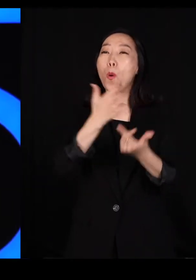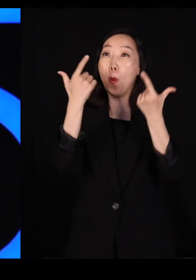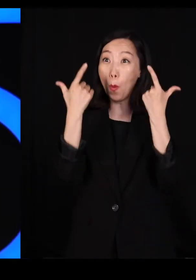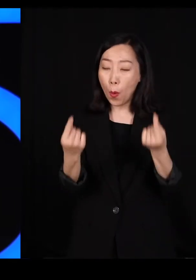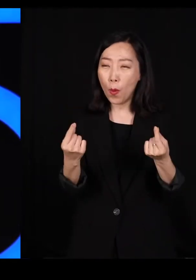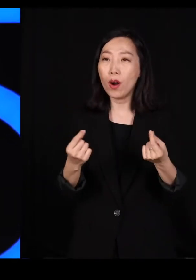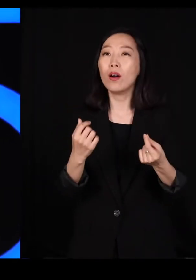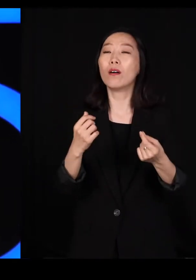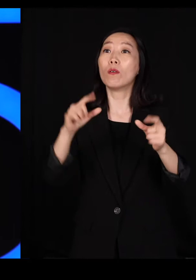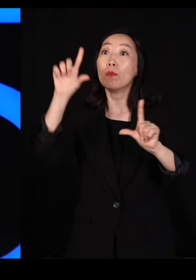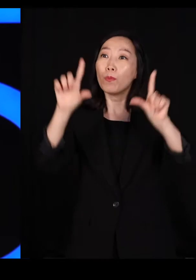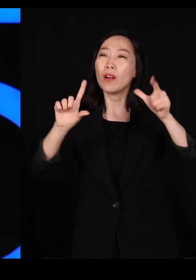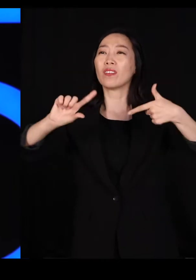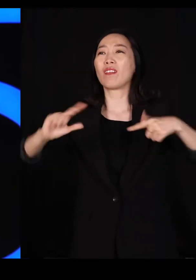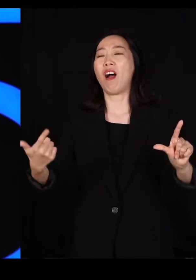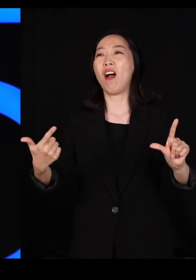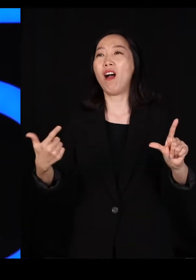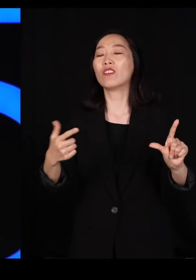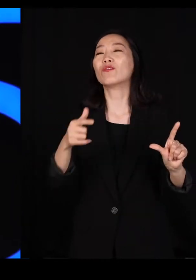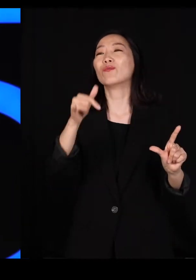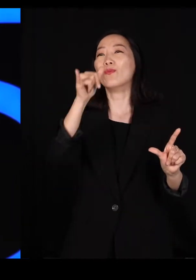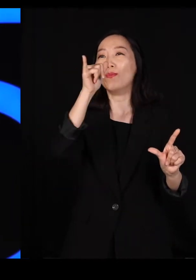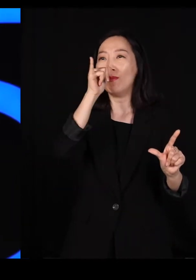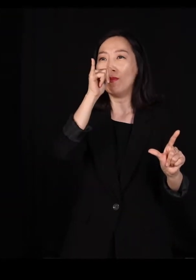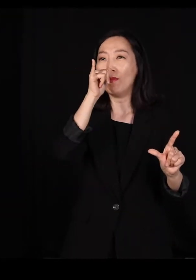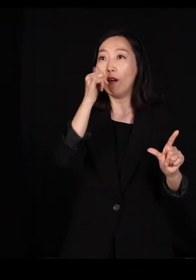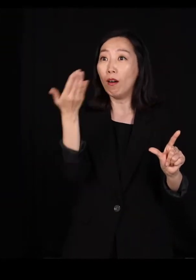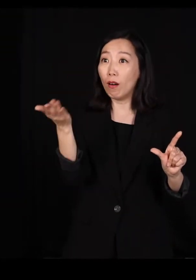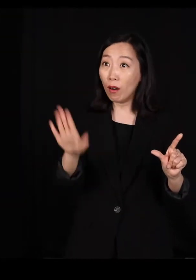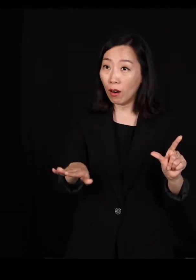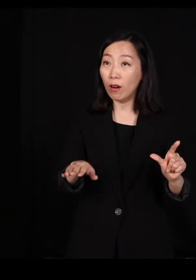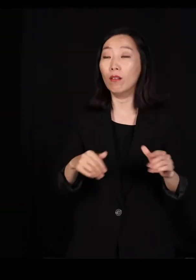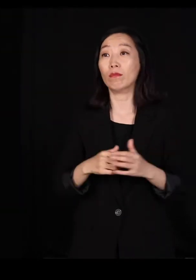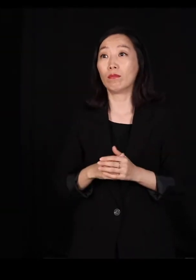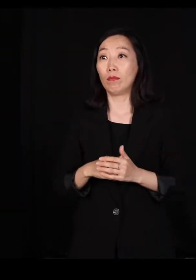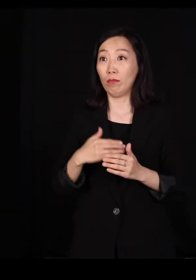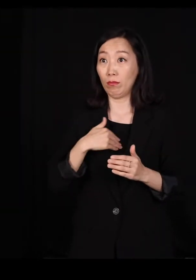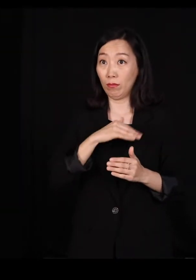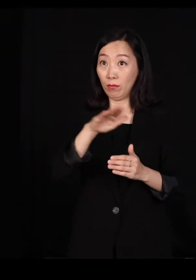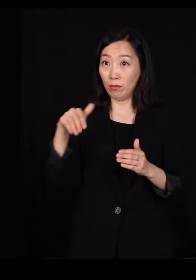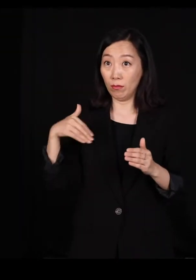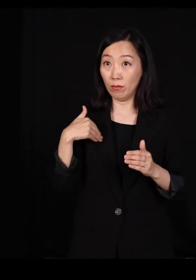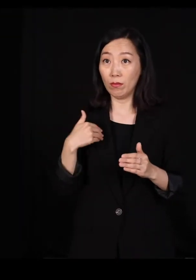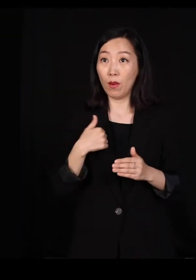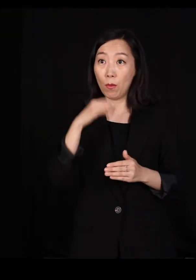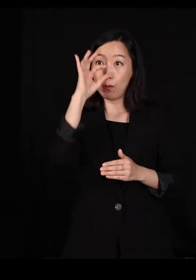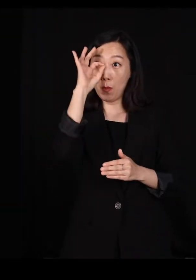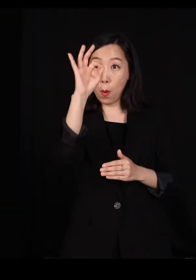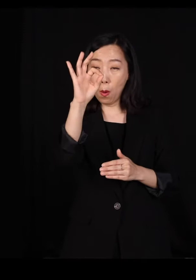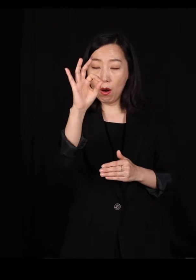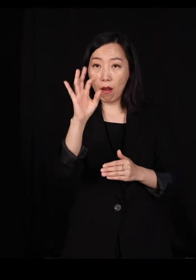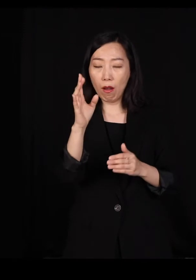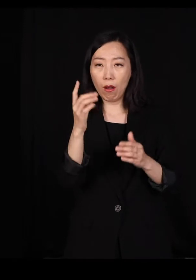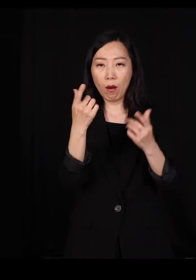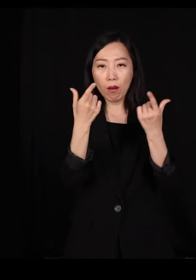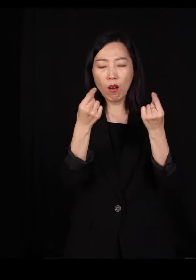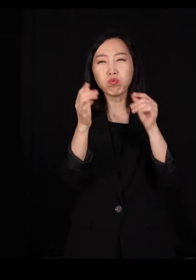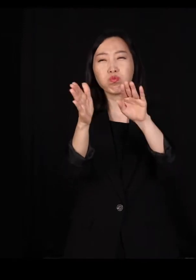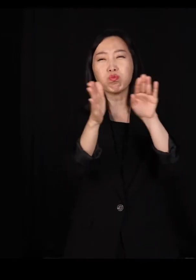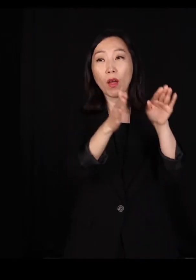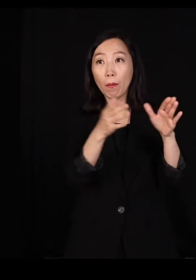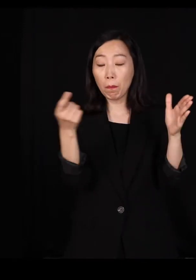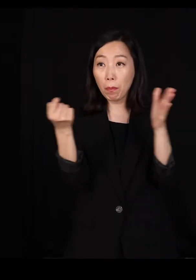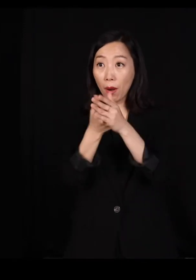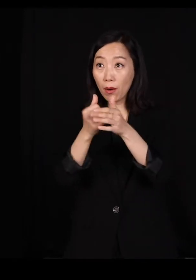색깔은 똑같은데 형태만 다르다거나 이렇게 되죠. 그런데 우리는 대개 같은 것보다 다른 것에 주목을 합니다.